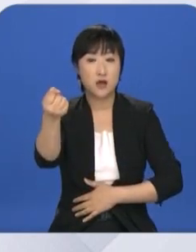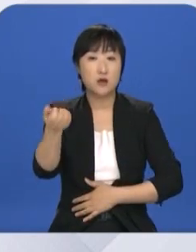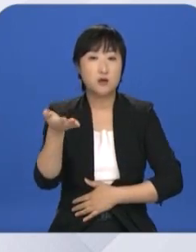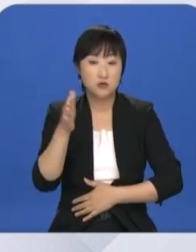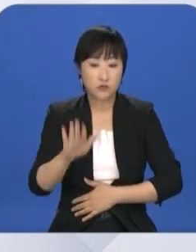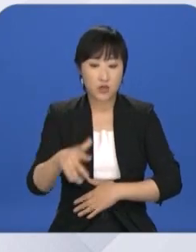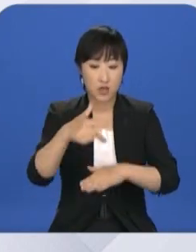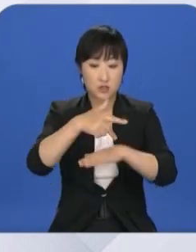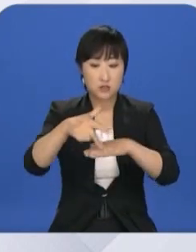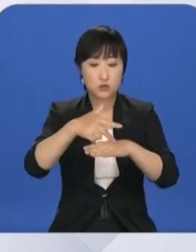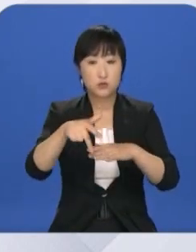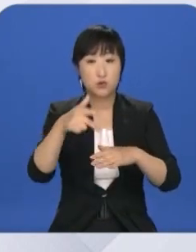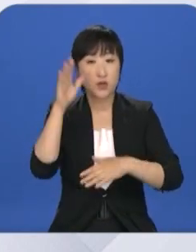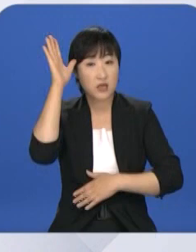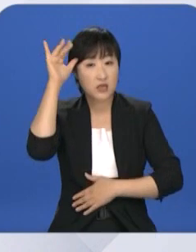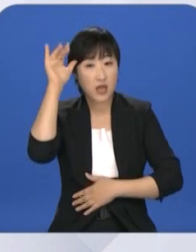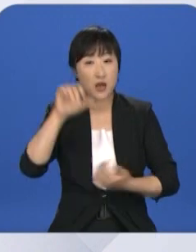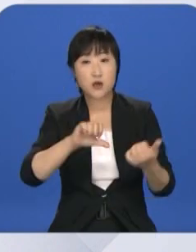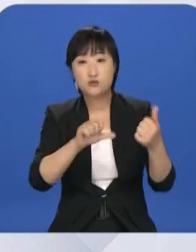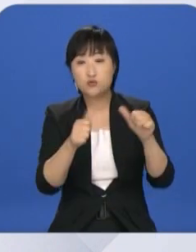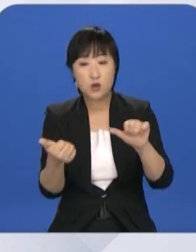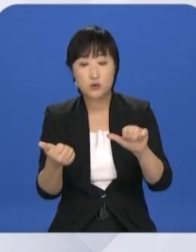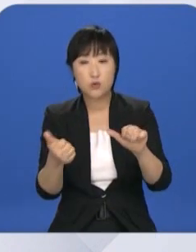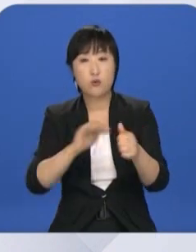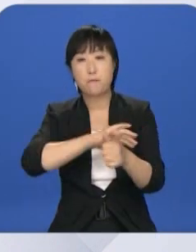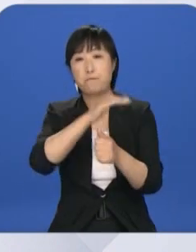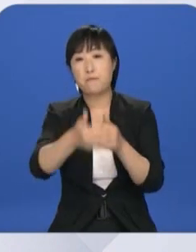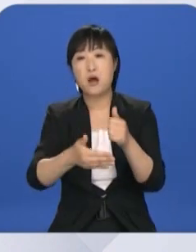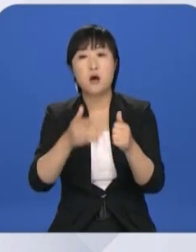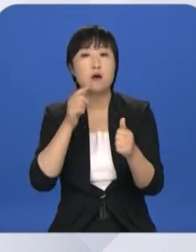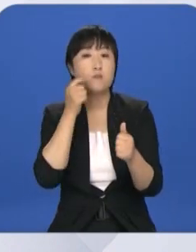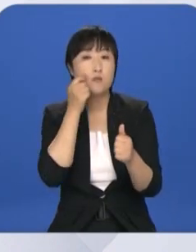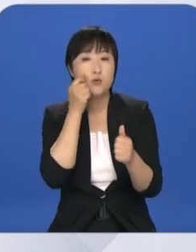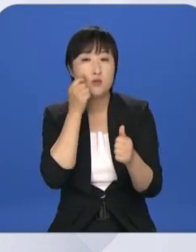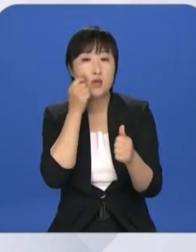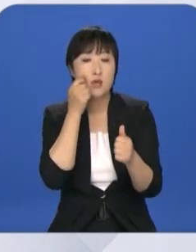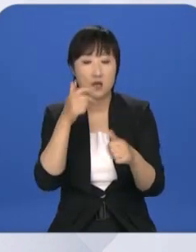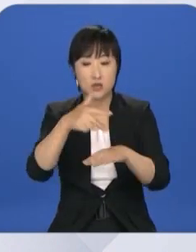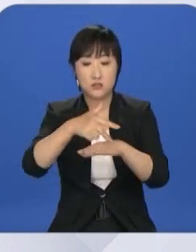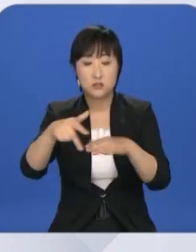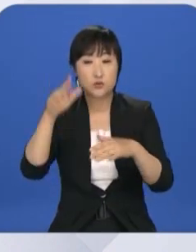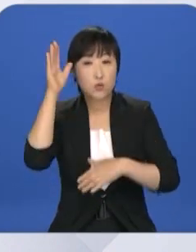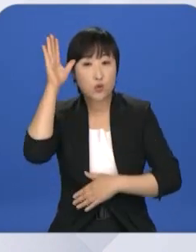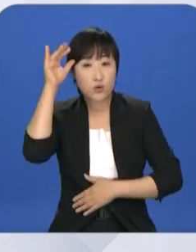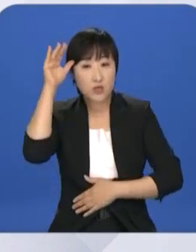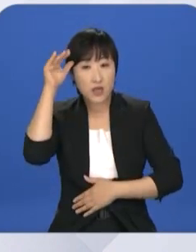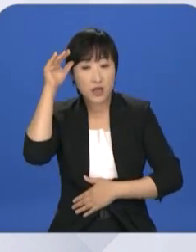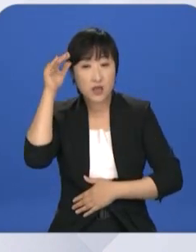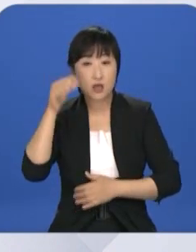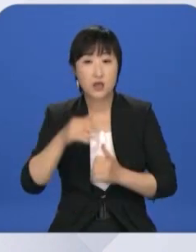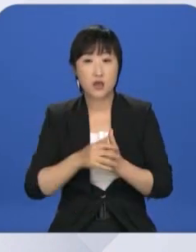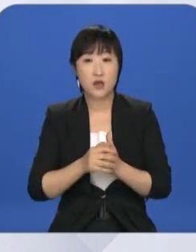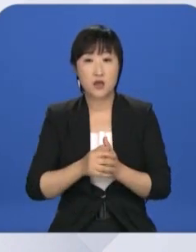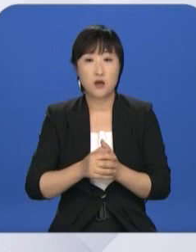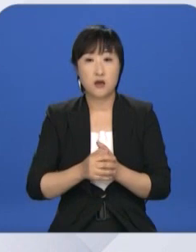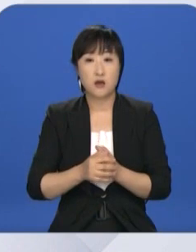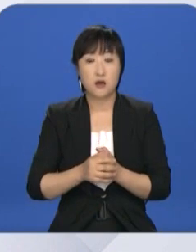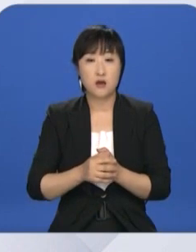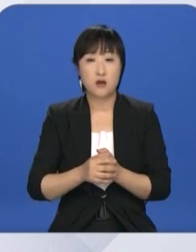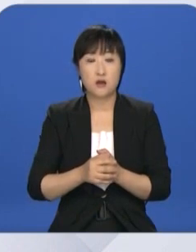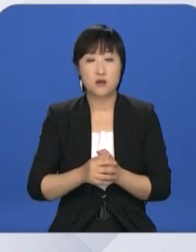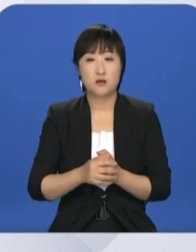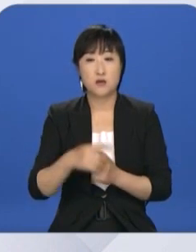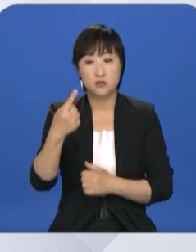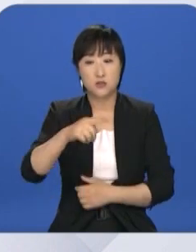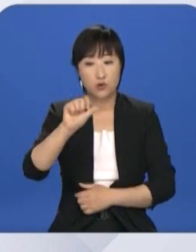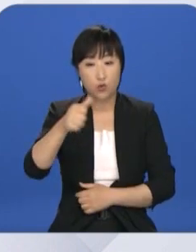그게 진돗개가 죽더라도 자기가 매장을 못 합니다. 그래서 진돗개를 그게 얼마 안 됩니다. 1500도에서